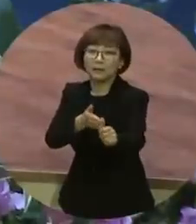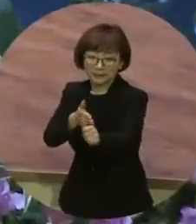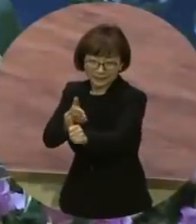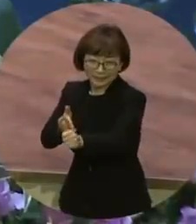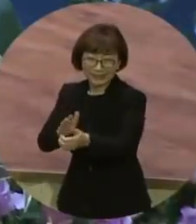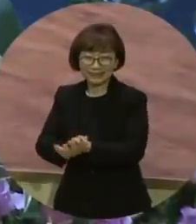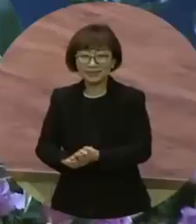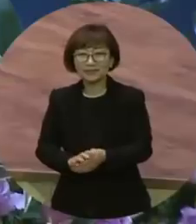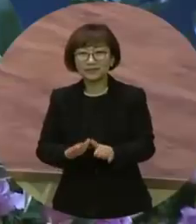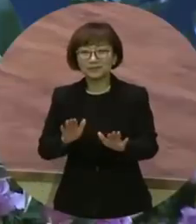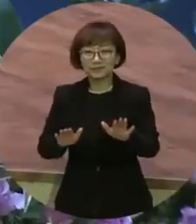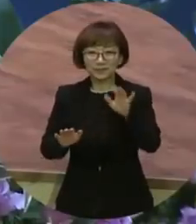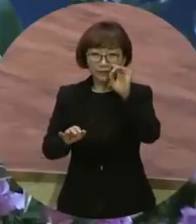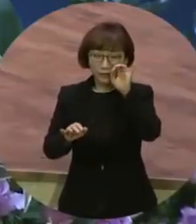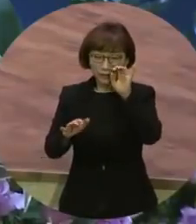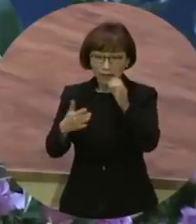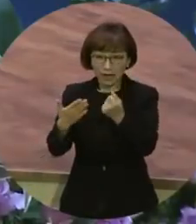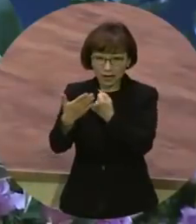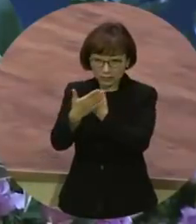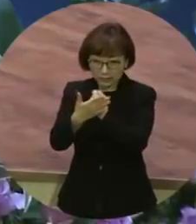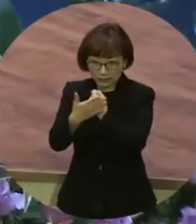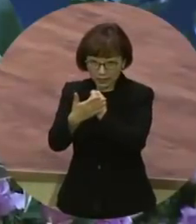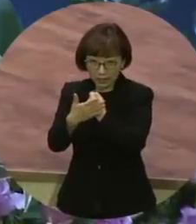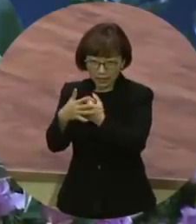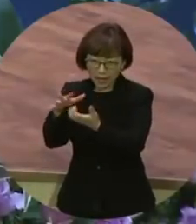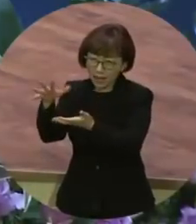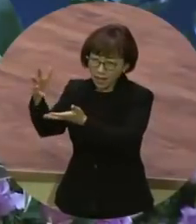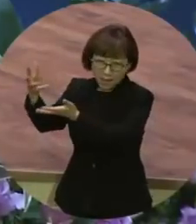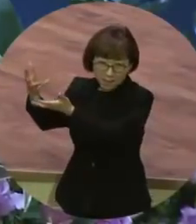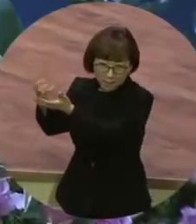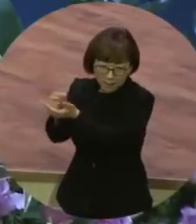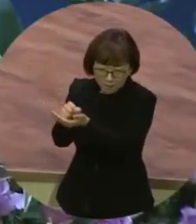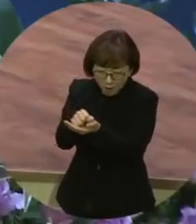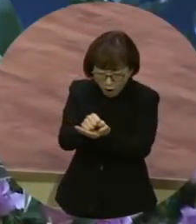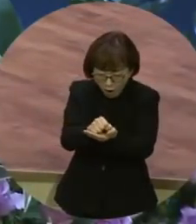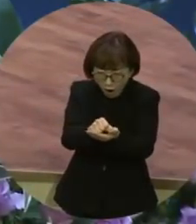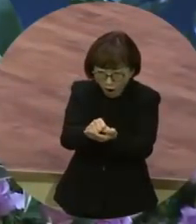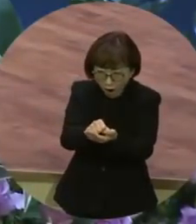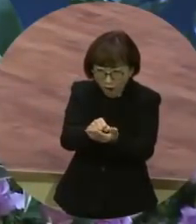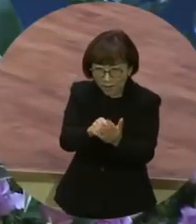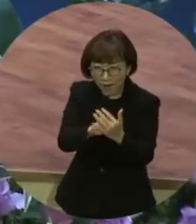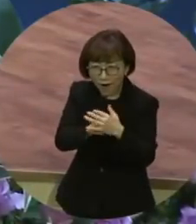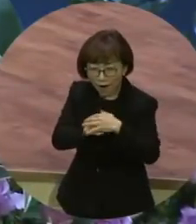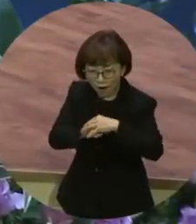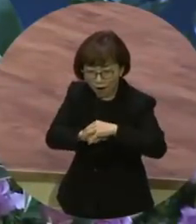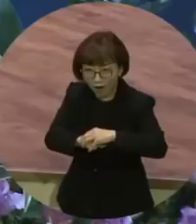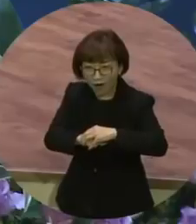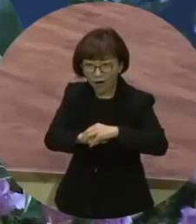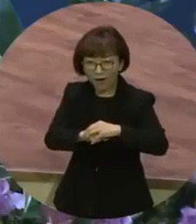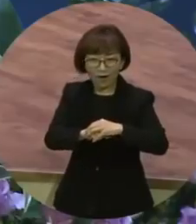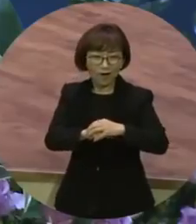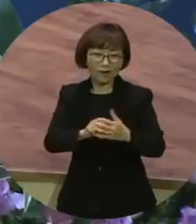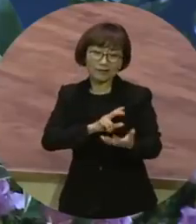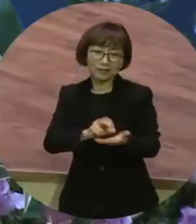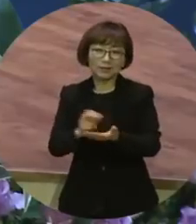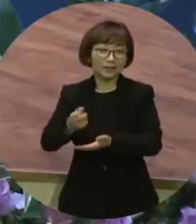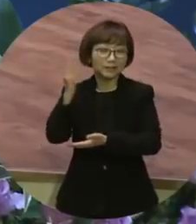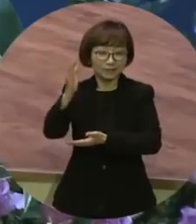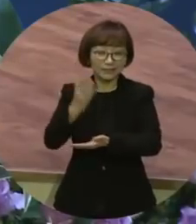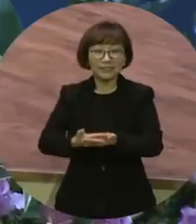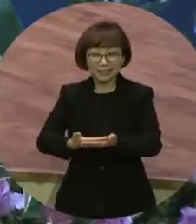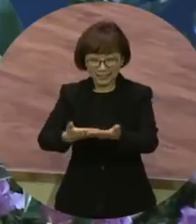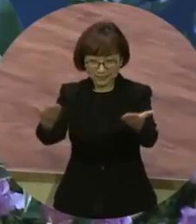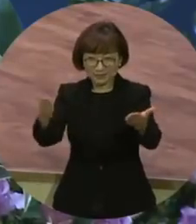읽어드린 말씀 가지고 은혜를 머물게 하라는 제목으로 말씀을 나누기로 원합니다. 이번 한 주간 동안 우리는 새 틀 인생이라는